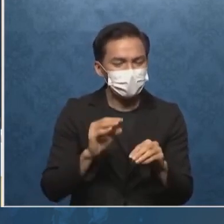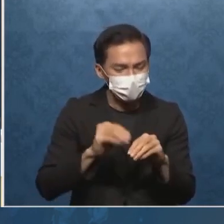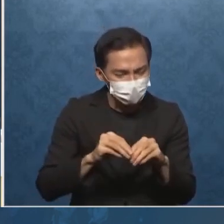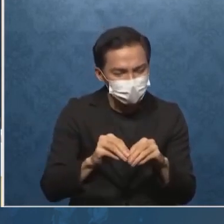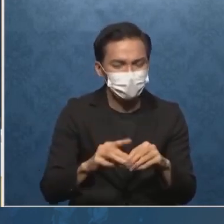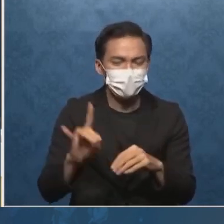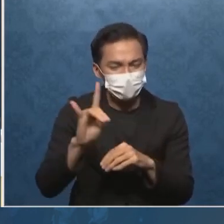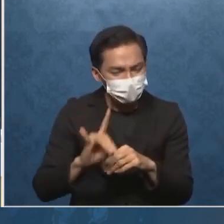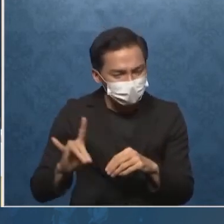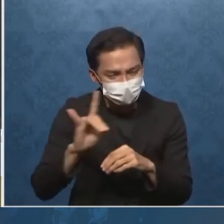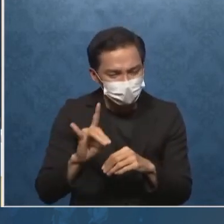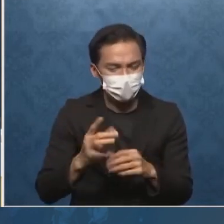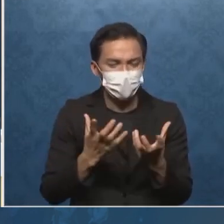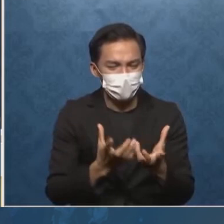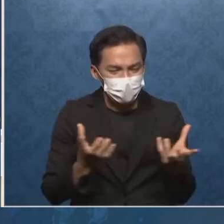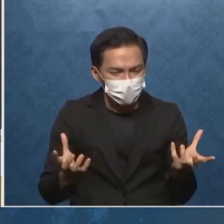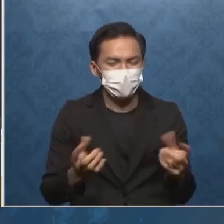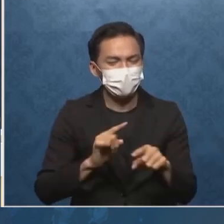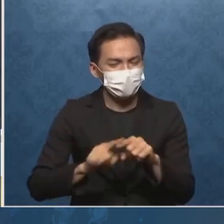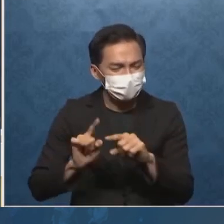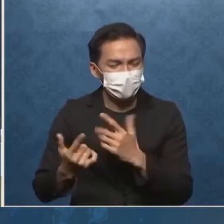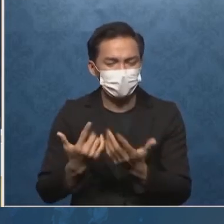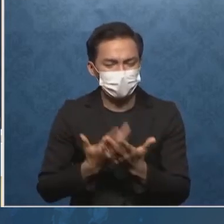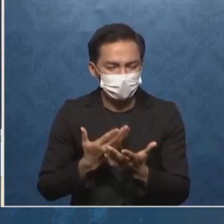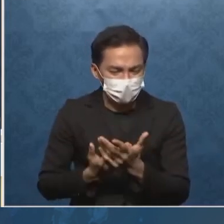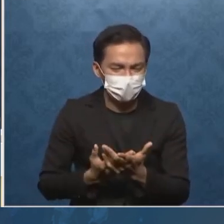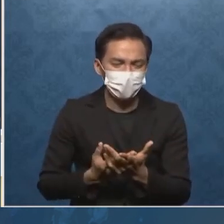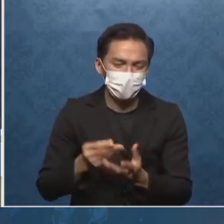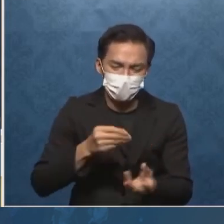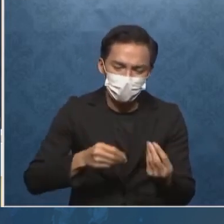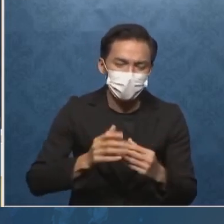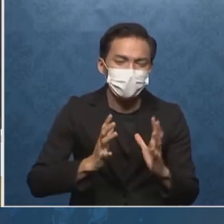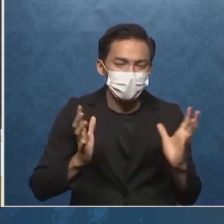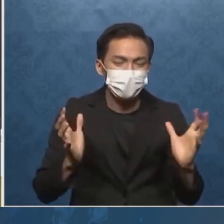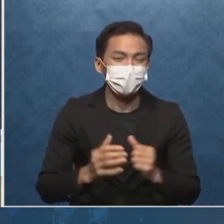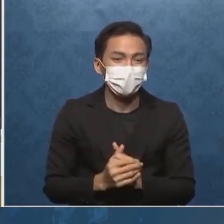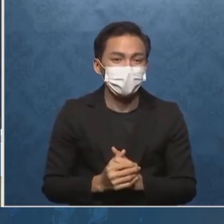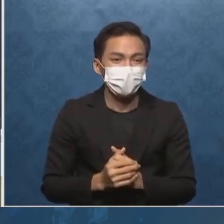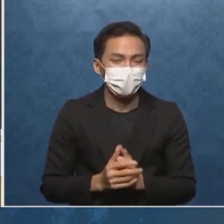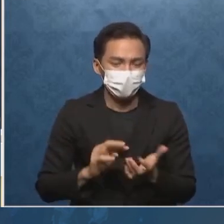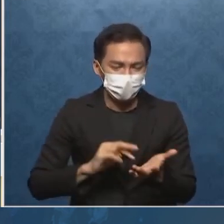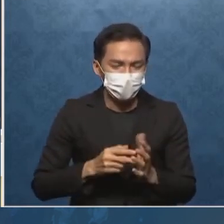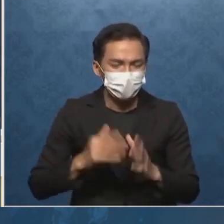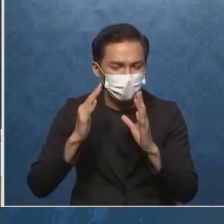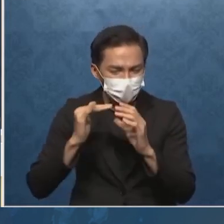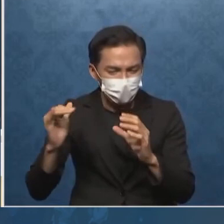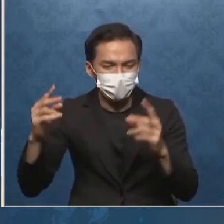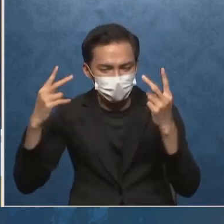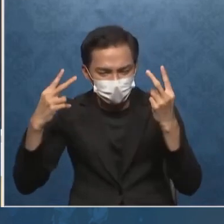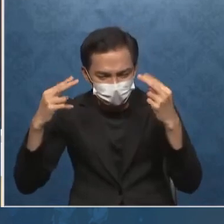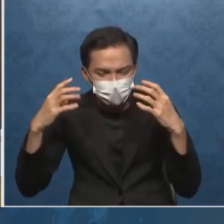การปรับแต่งพื้นที่ซึ่งประชาชนทั่วไปไม่มีความรู้ความสามารถในการใช้ทรัพยากรขนาดนั้นจึงต้องหวังรัฐบาล